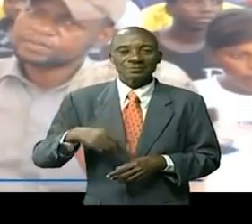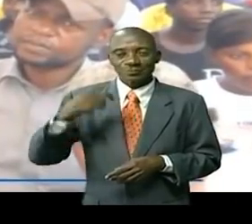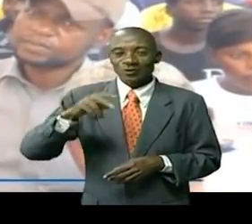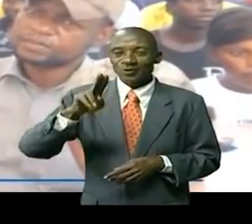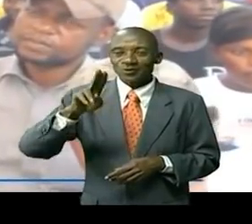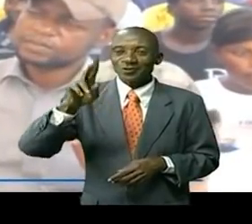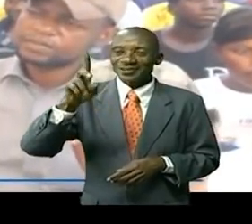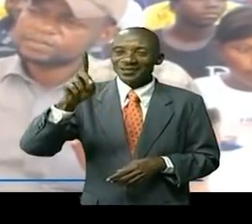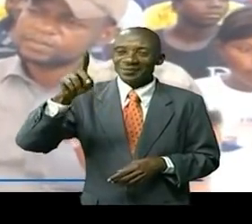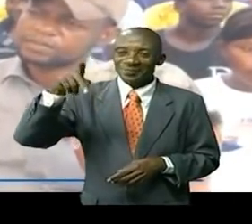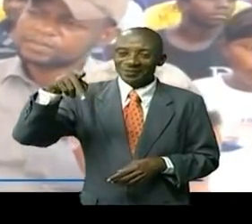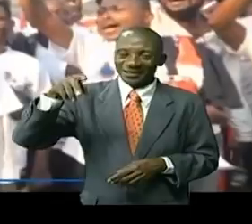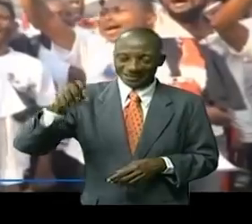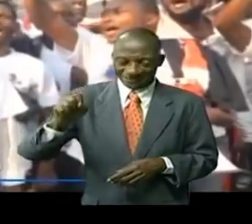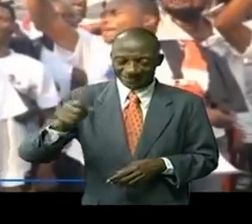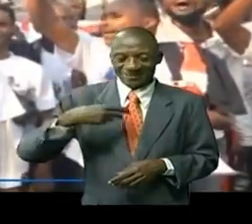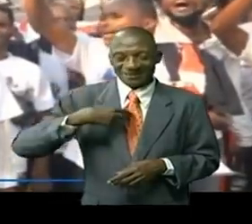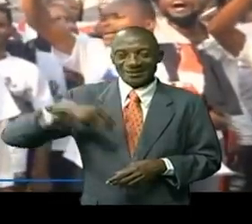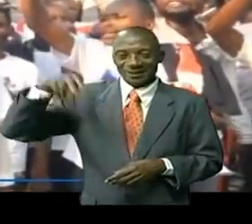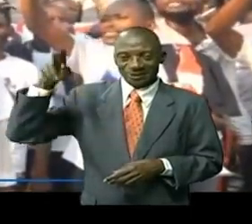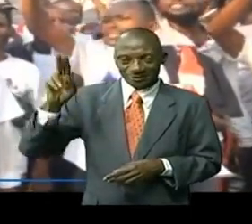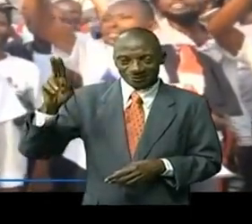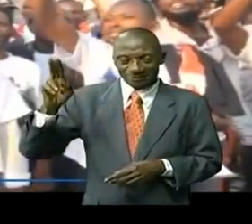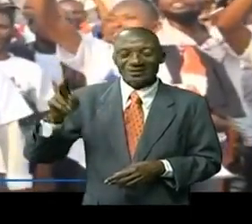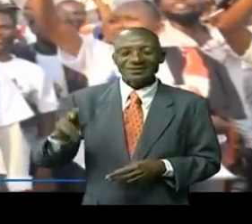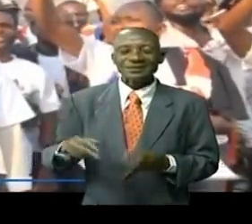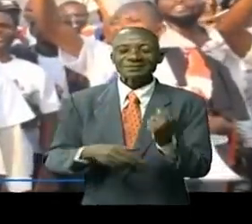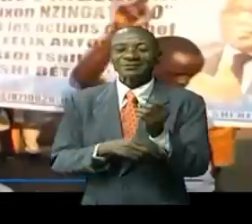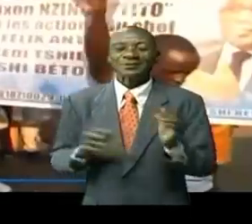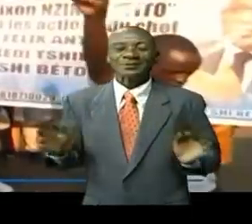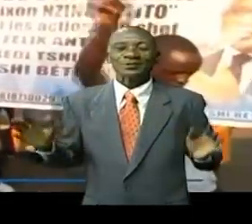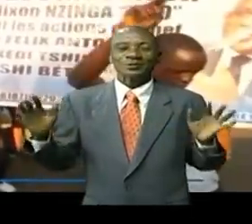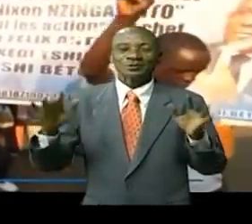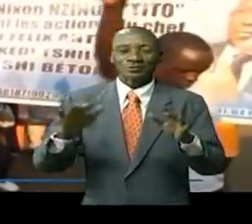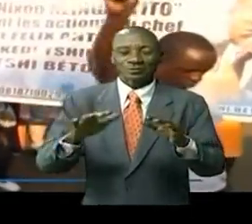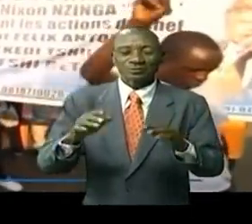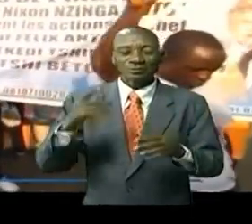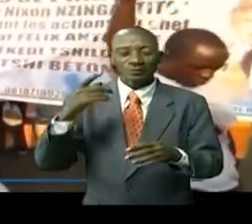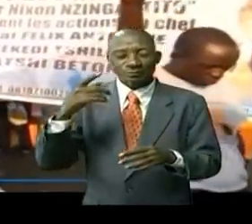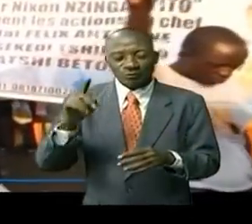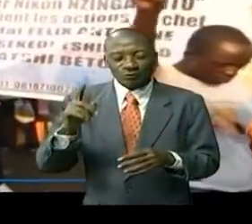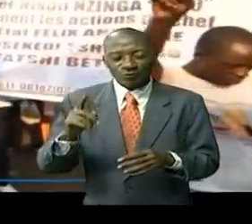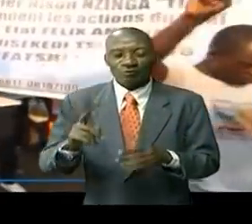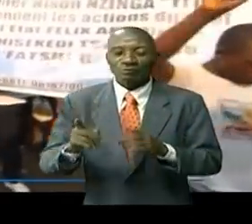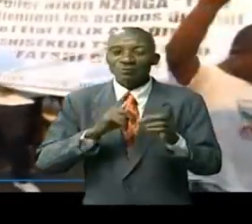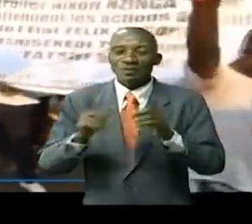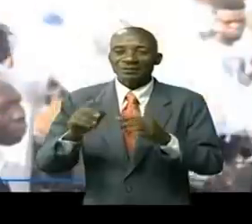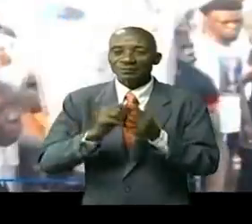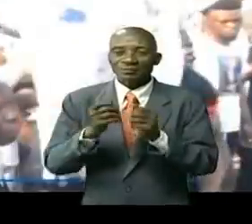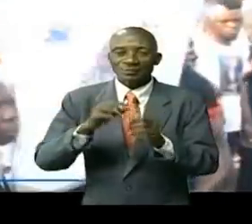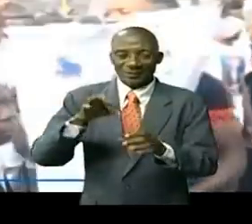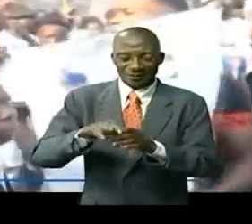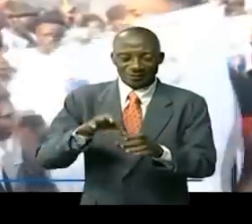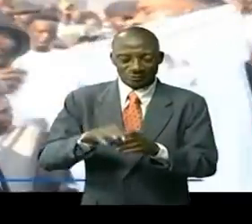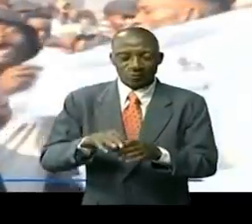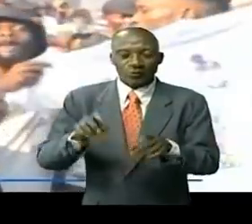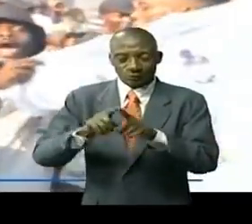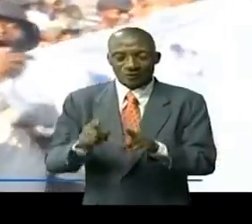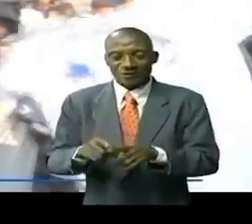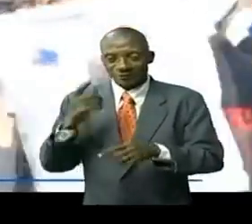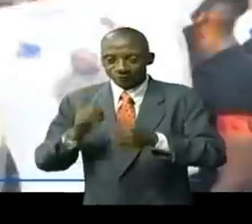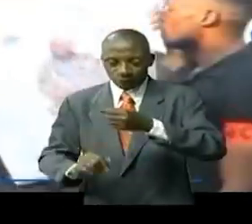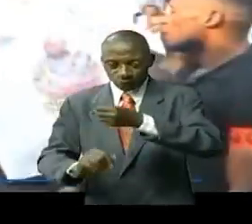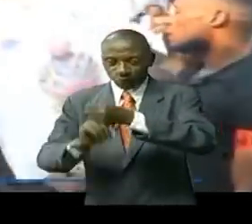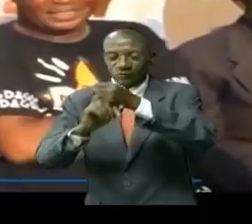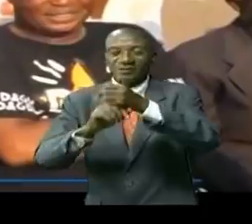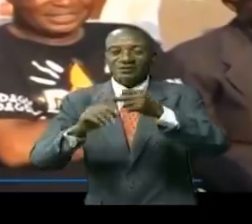la République, Félix Antoine Tshisekedi Tshilombo, mais aussi les actions qu'il a posées. À cela s'ajoutent les piliers de la vision stratégique du